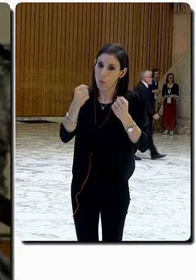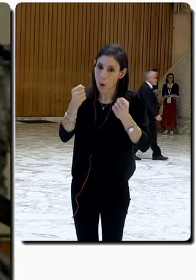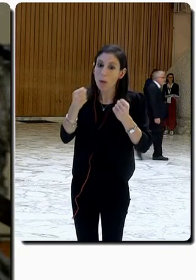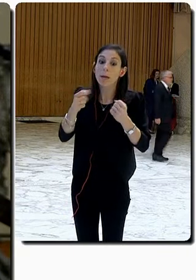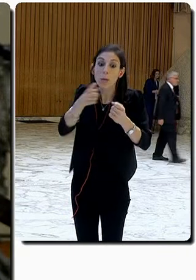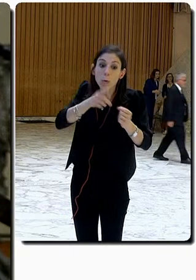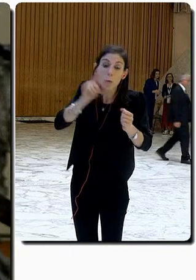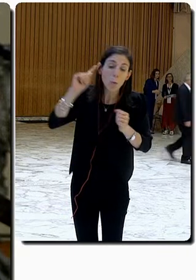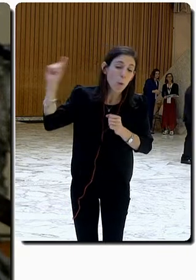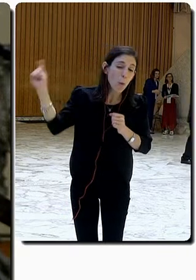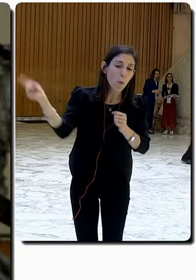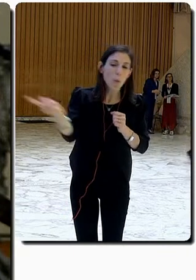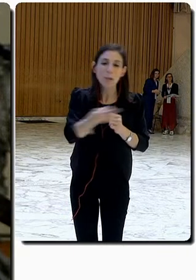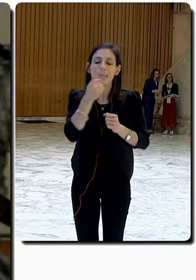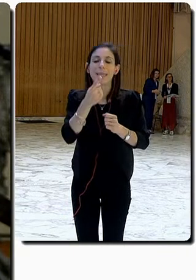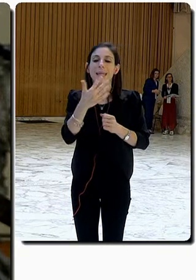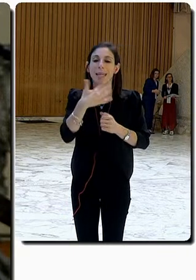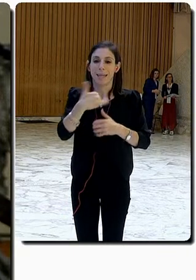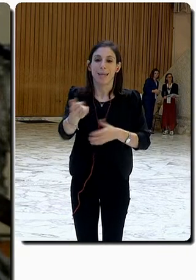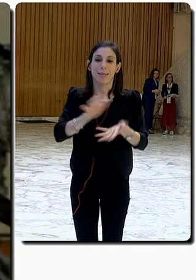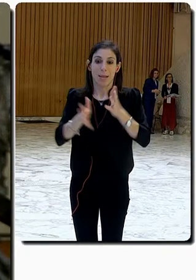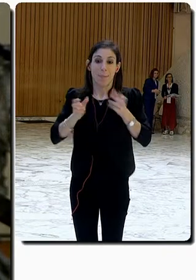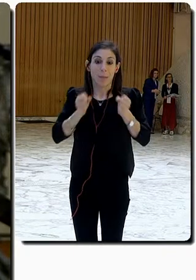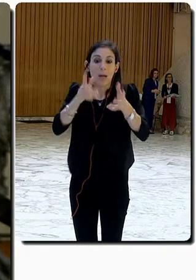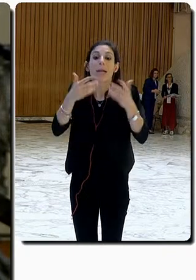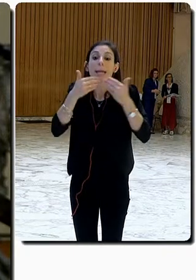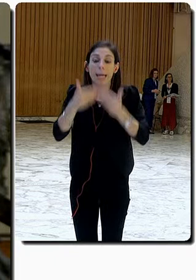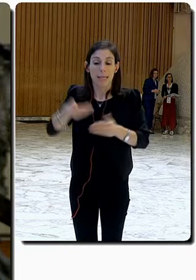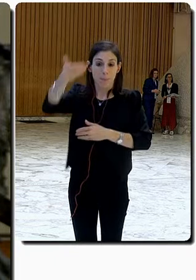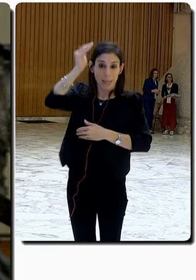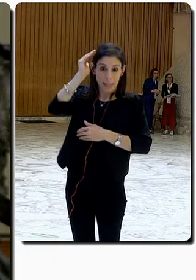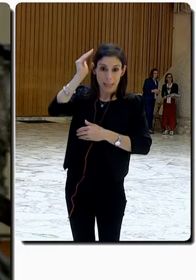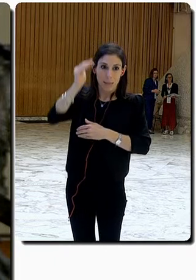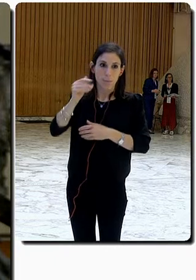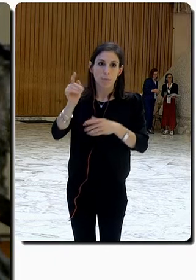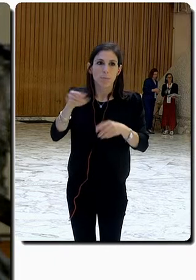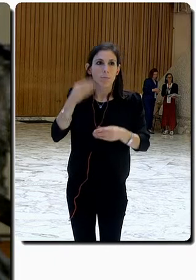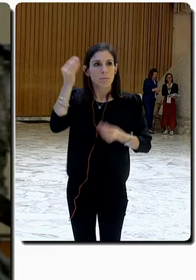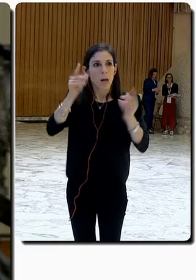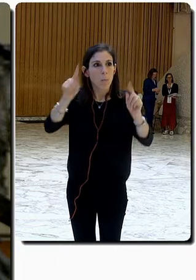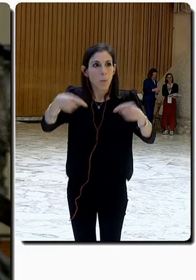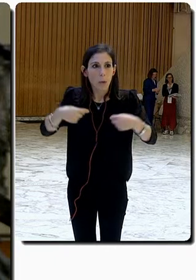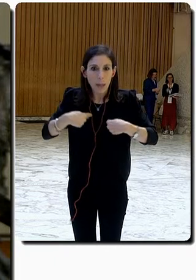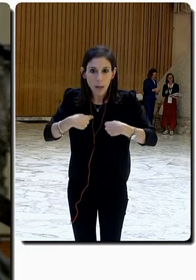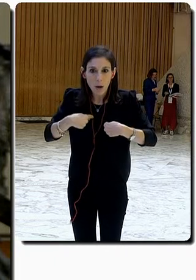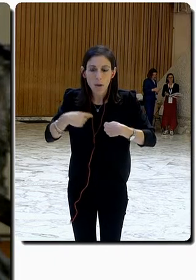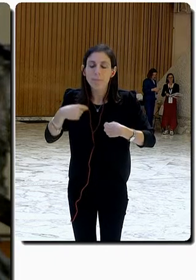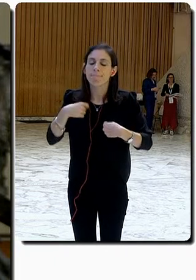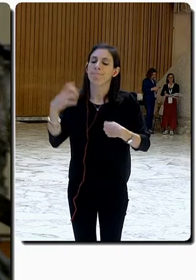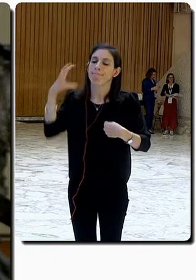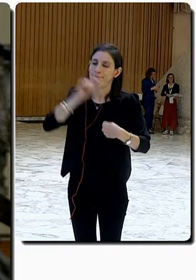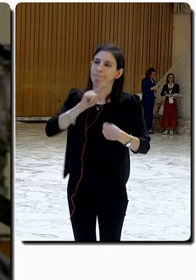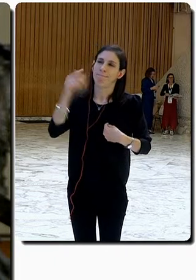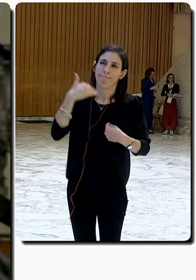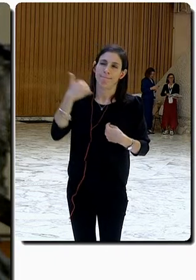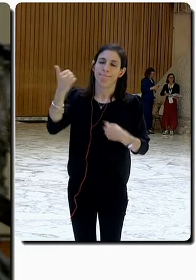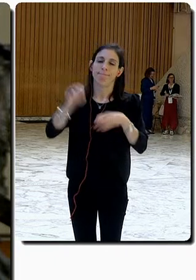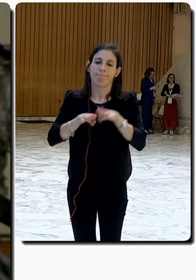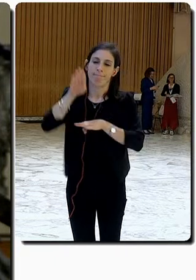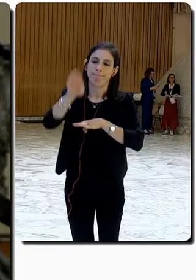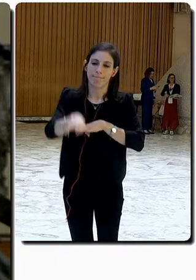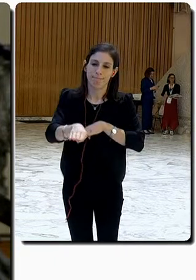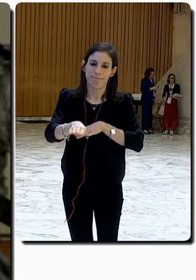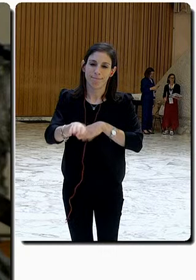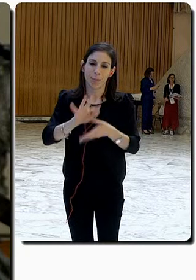aussi? Alors, j'ai senti clairement qu'il m'appelait à faire un pas nouveau. Mais quand je l'ai partagé